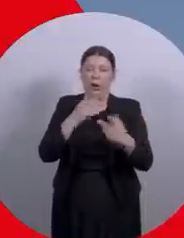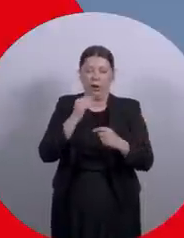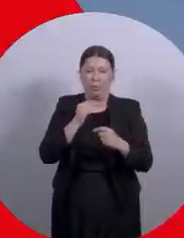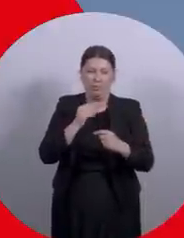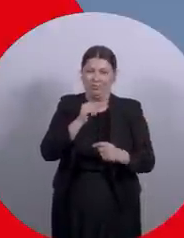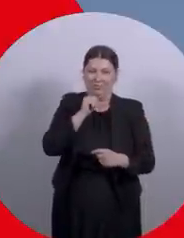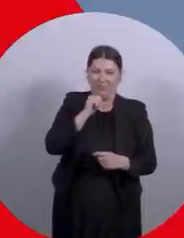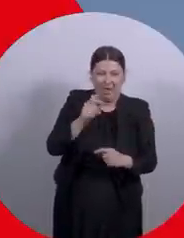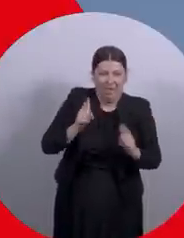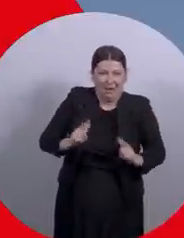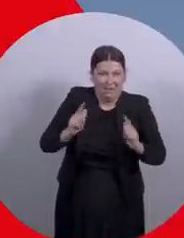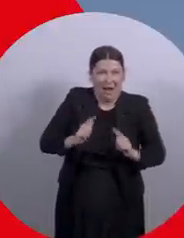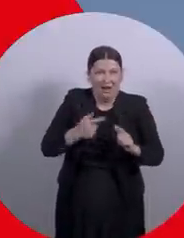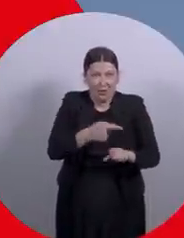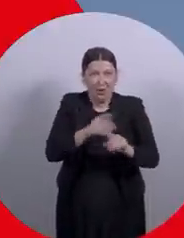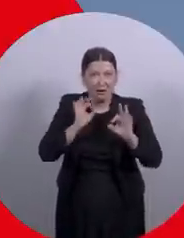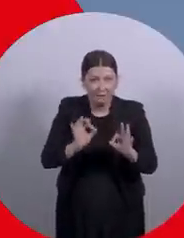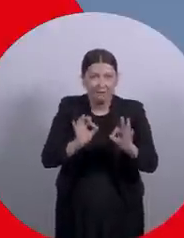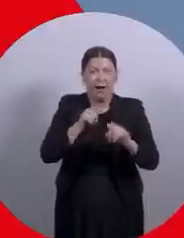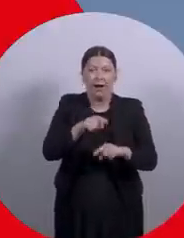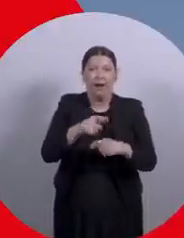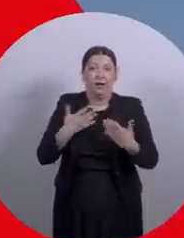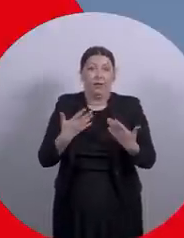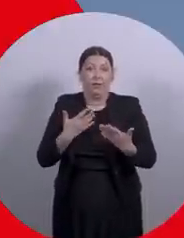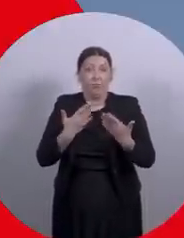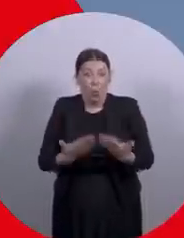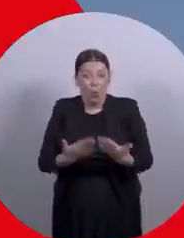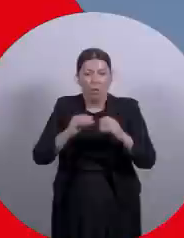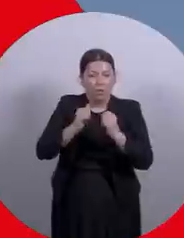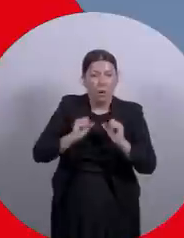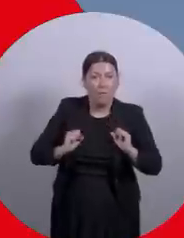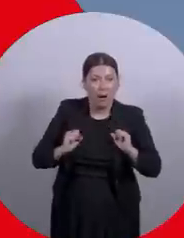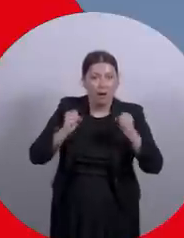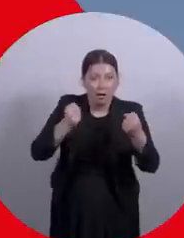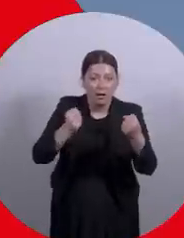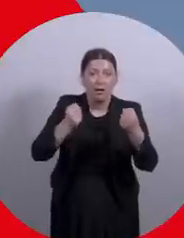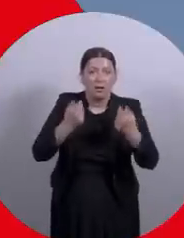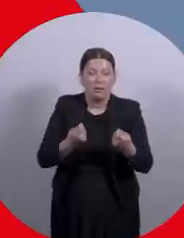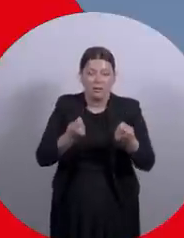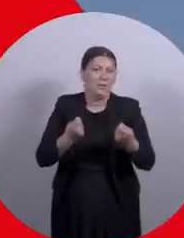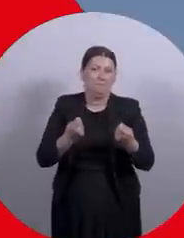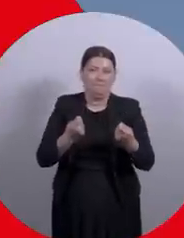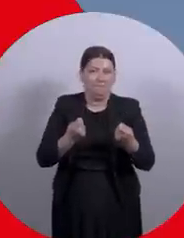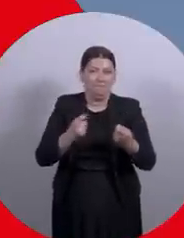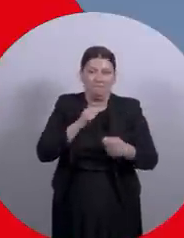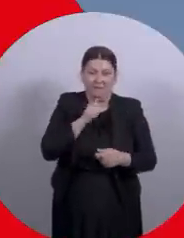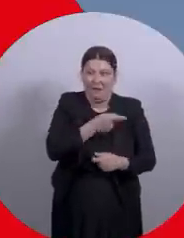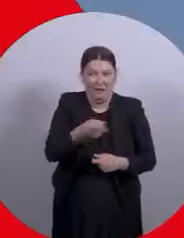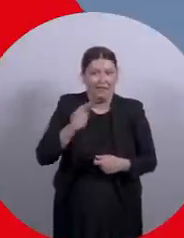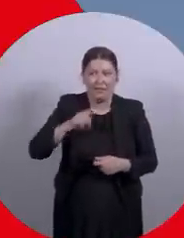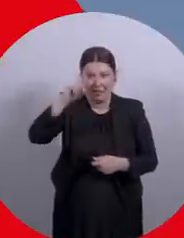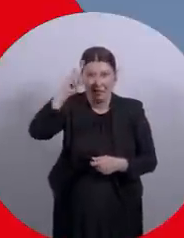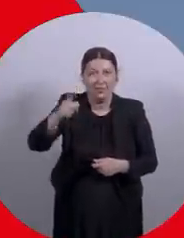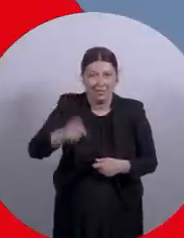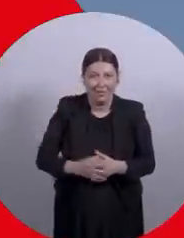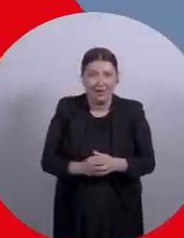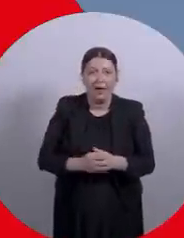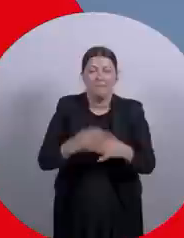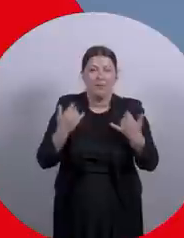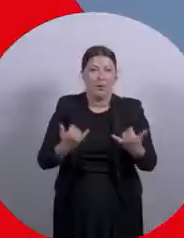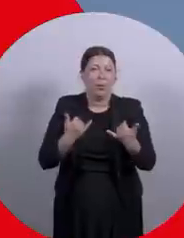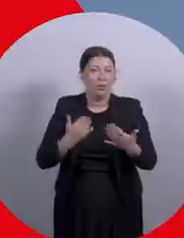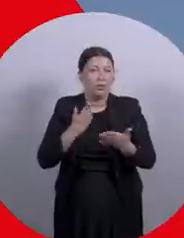dass eine derartige Bewegung entstehen können und wir haben es heute auch gemerkt und es war noch sicherlich viele